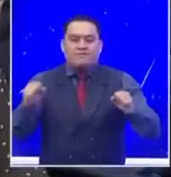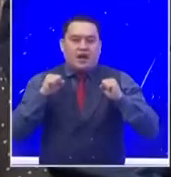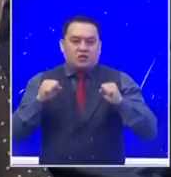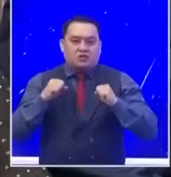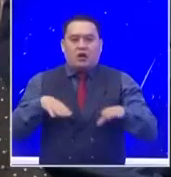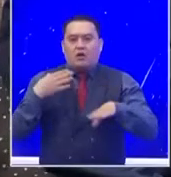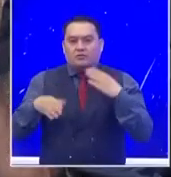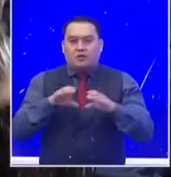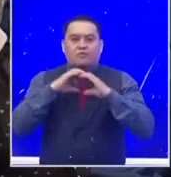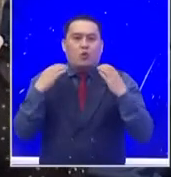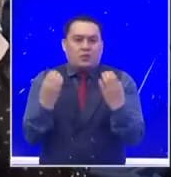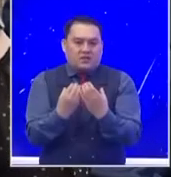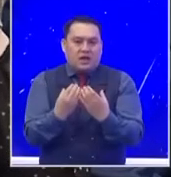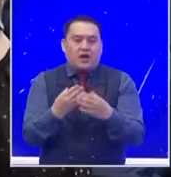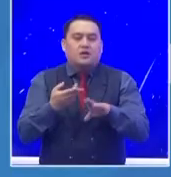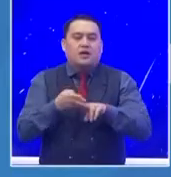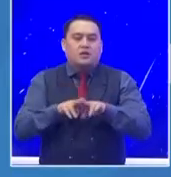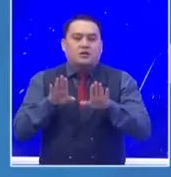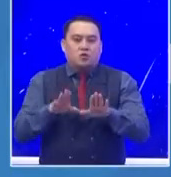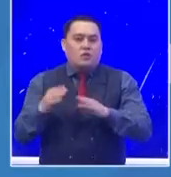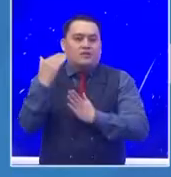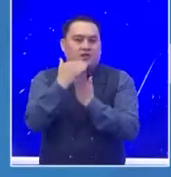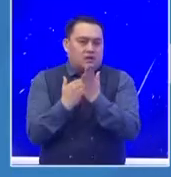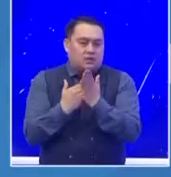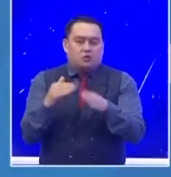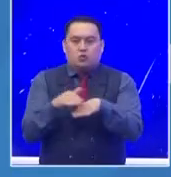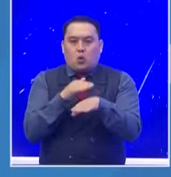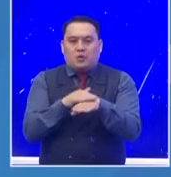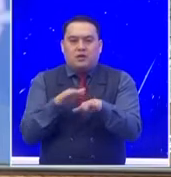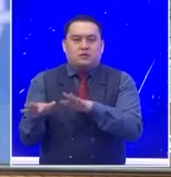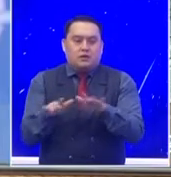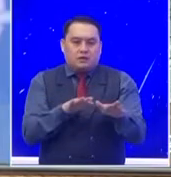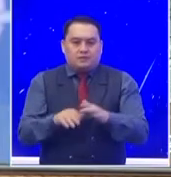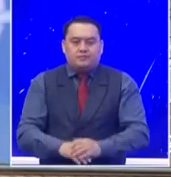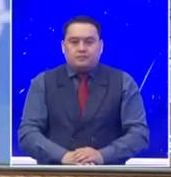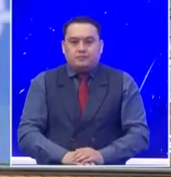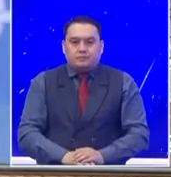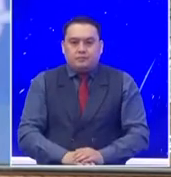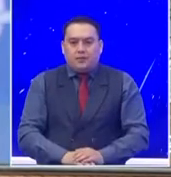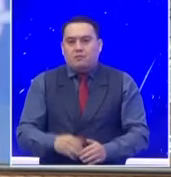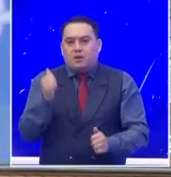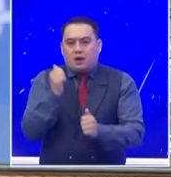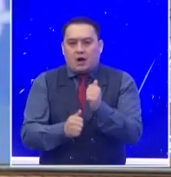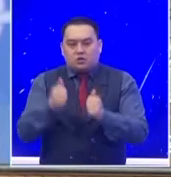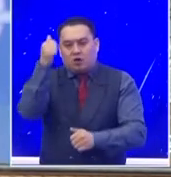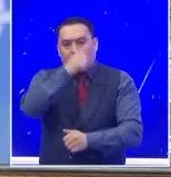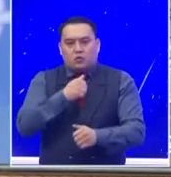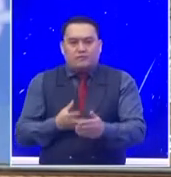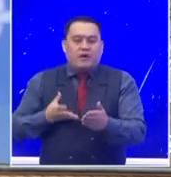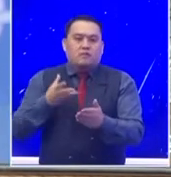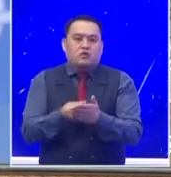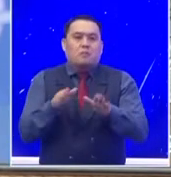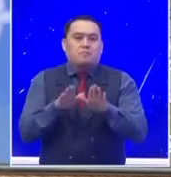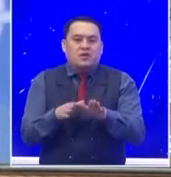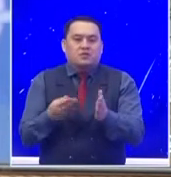физкультурно-оздоровительных комплексов и это не весь перечень plug их инициатив мы вот мы выплачиваем за счет местного